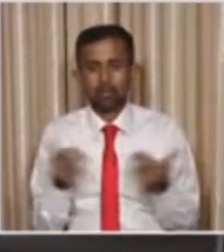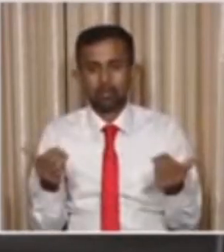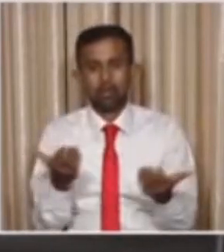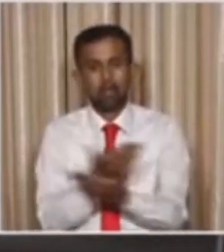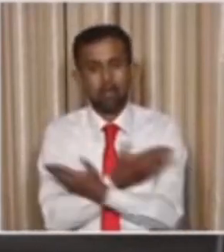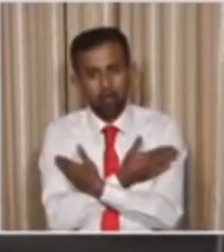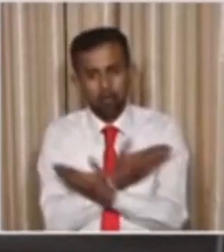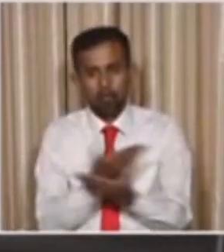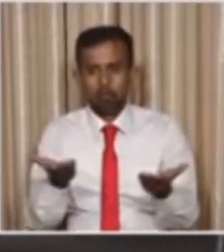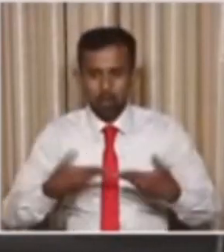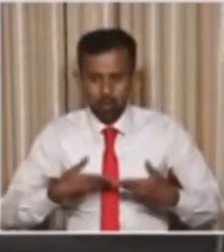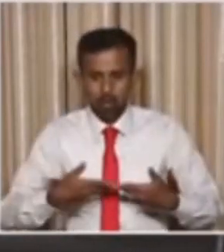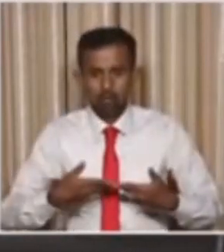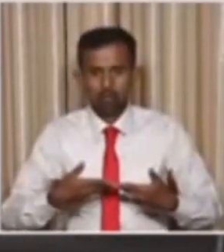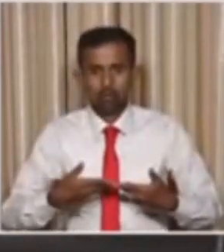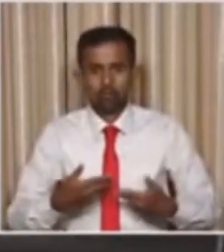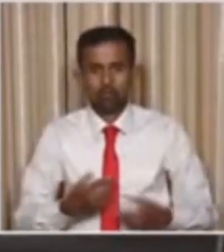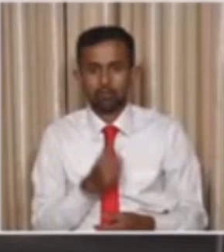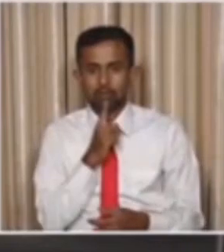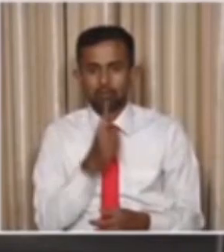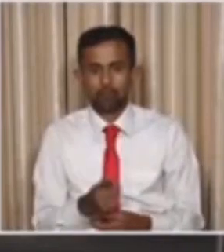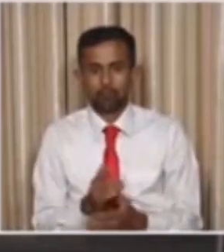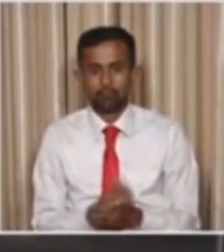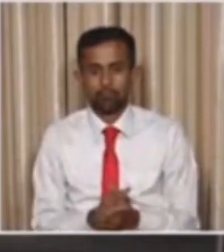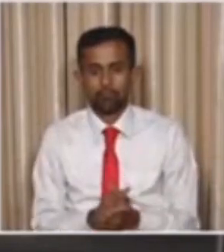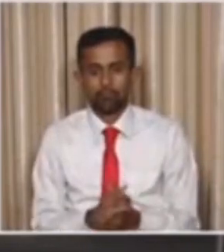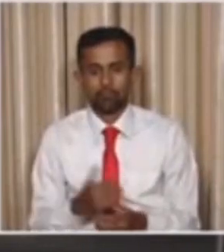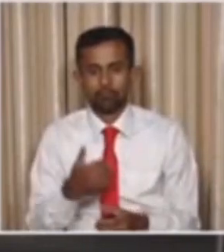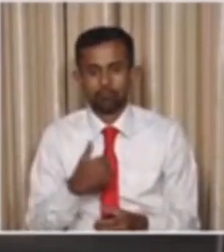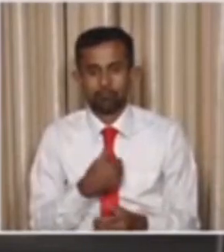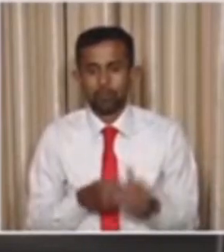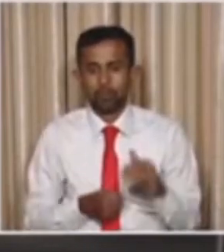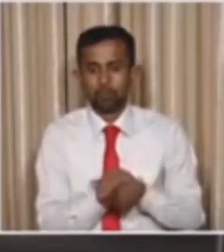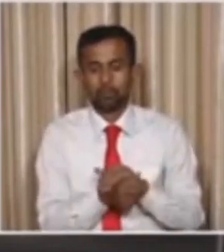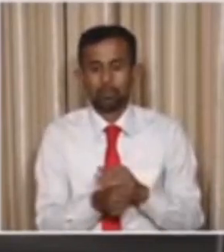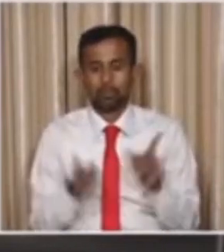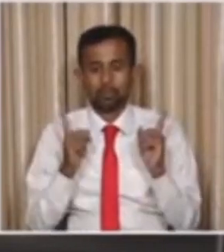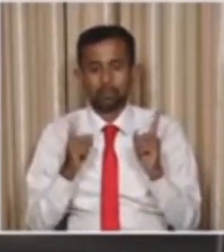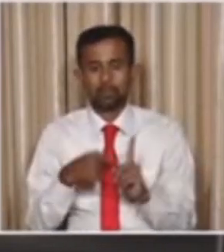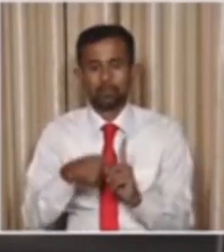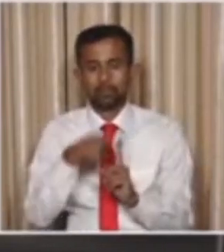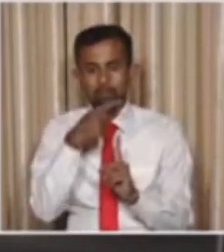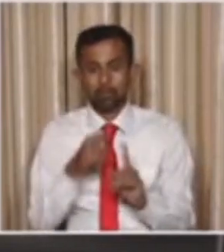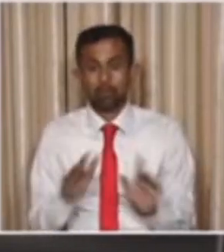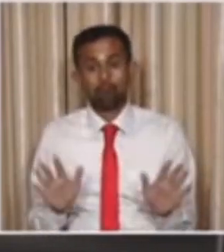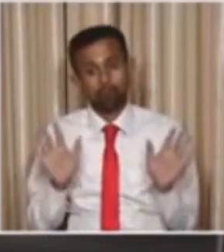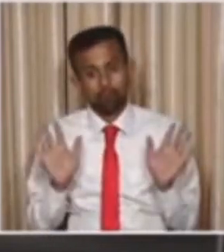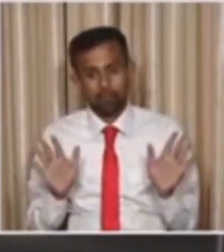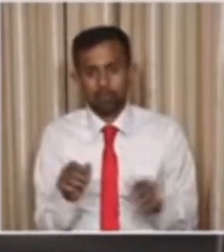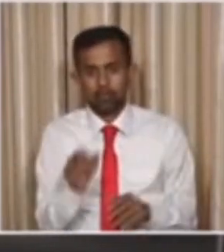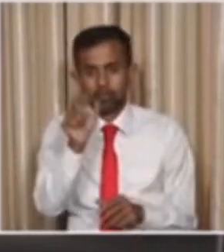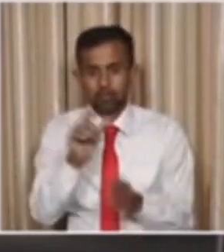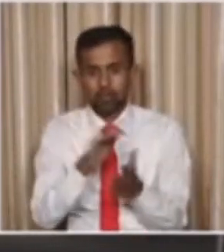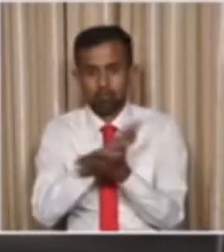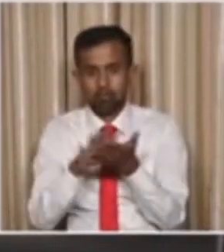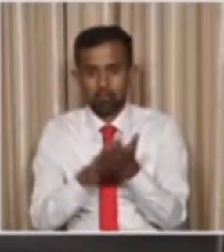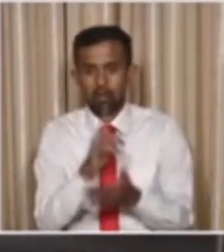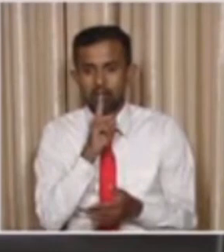गौर पीली मम एक आंडोन मम मम कड़े आने मेरटे क्रीडा दीवन कर तमुना से पेहदील